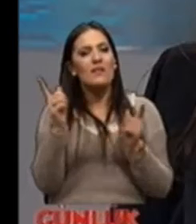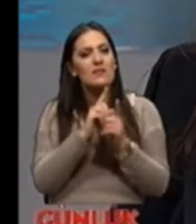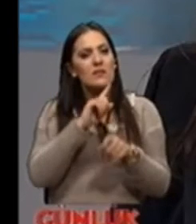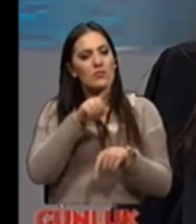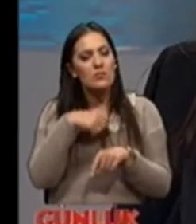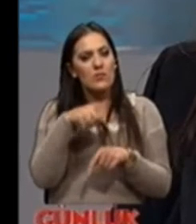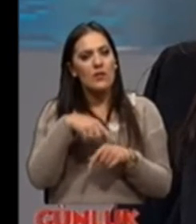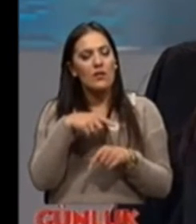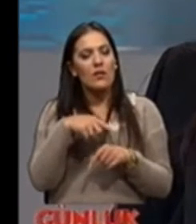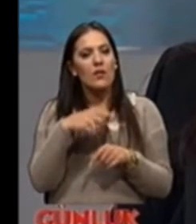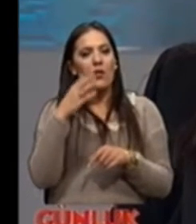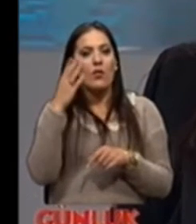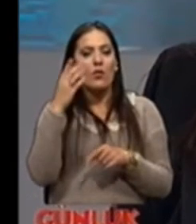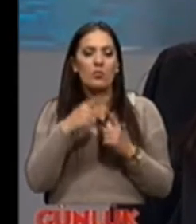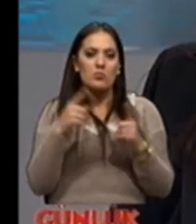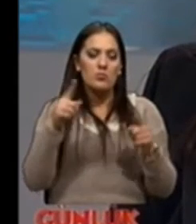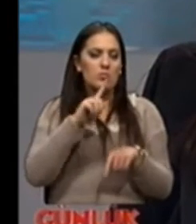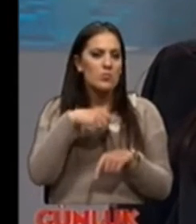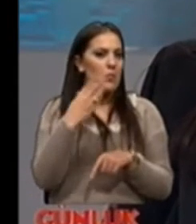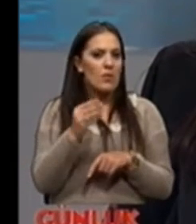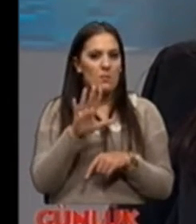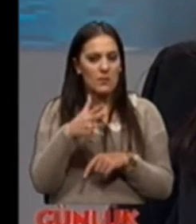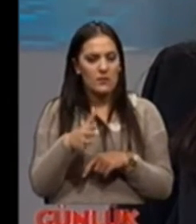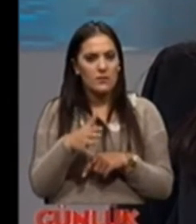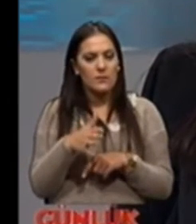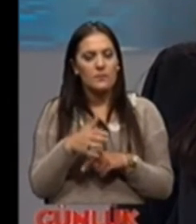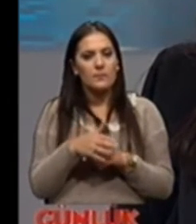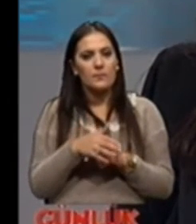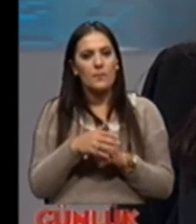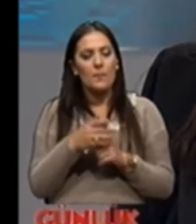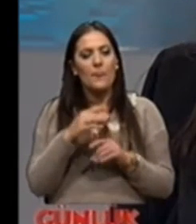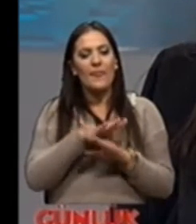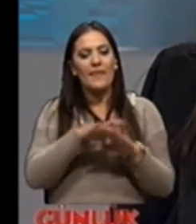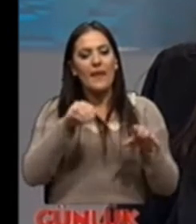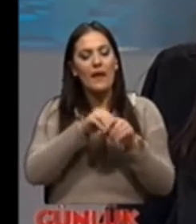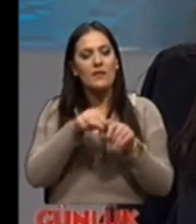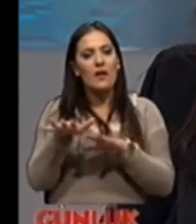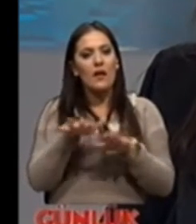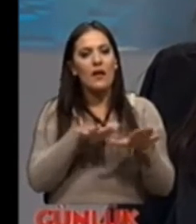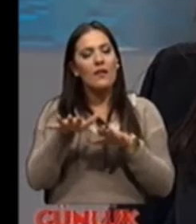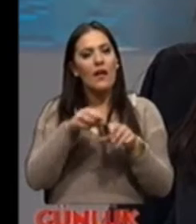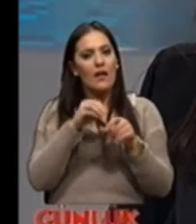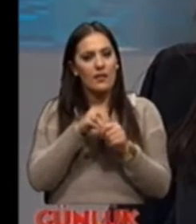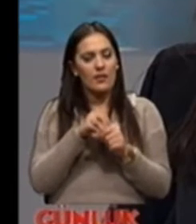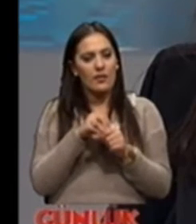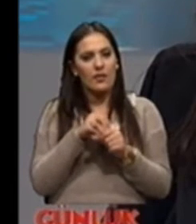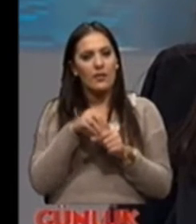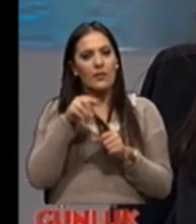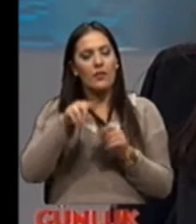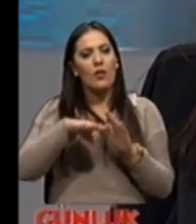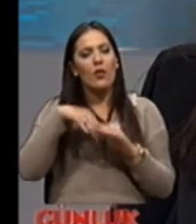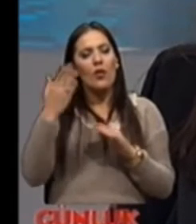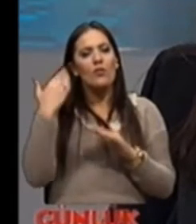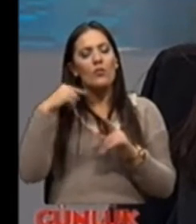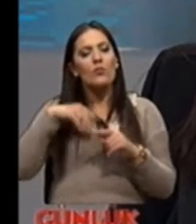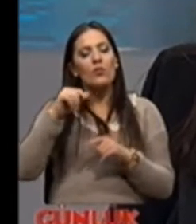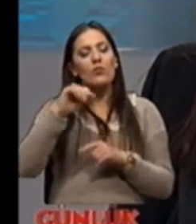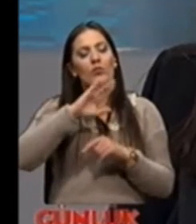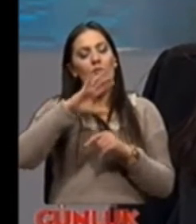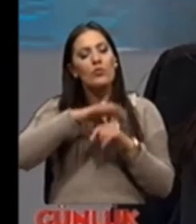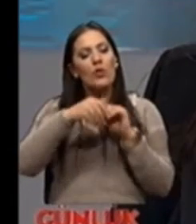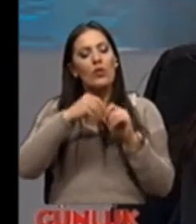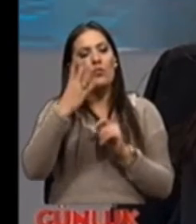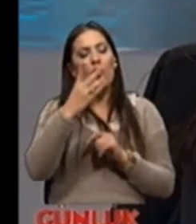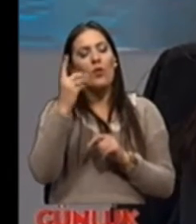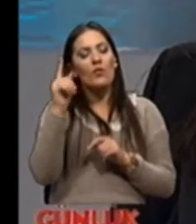süreli uzun süreli olabilir. Yer kabuğundaki hareketlerdir. Öteden beri dünyamız 4,6